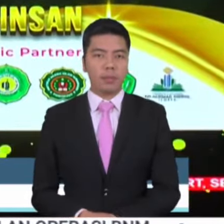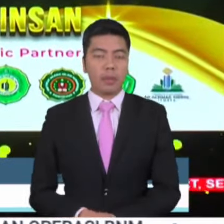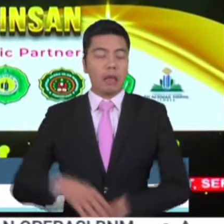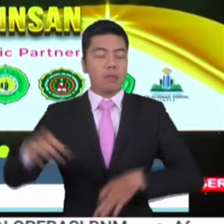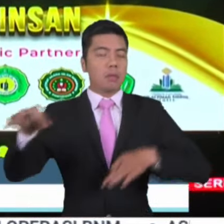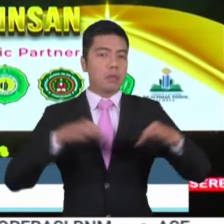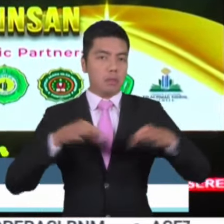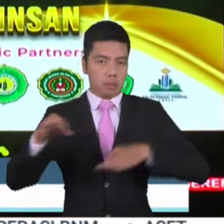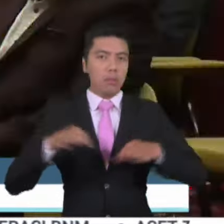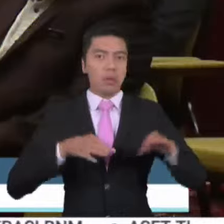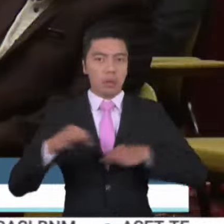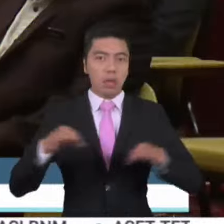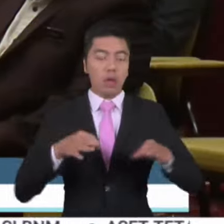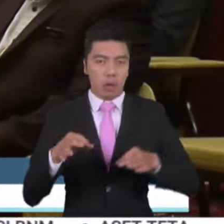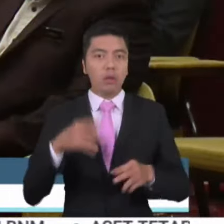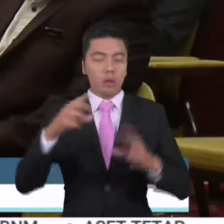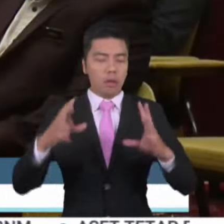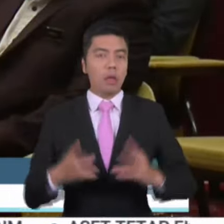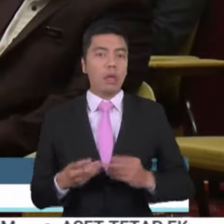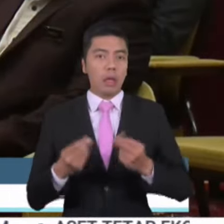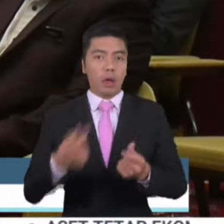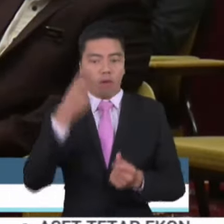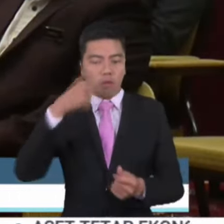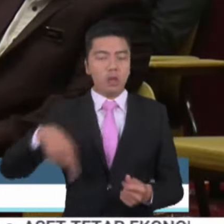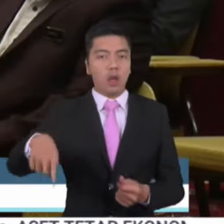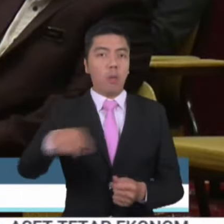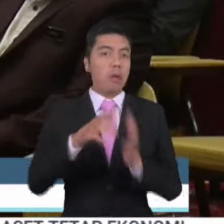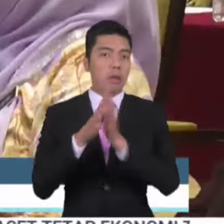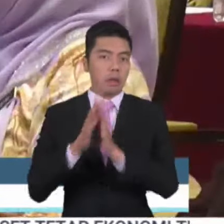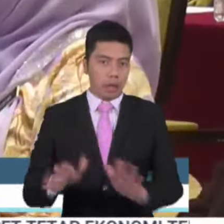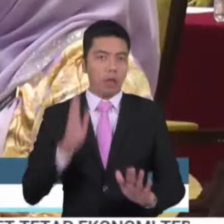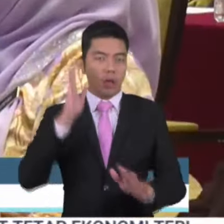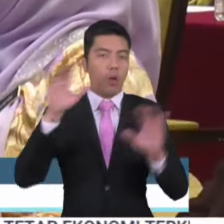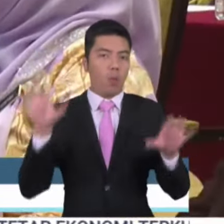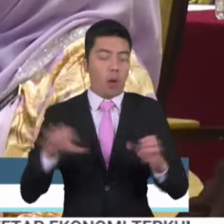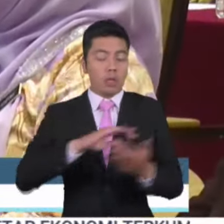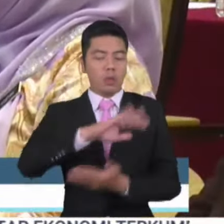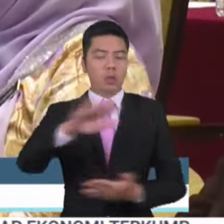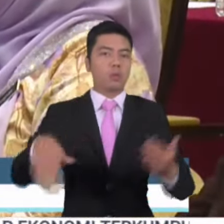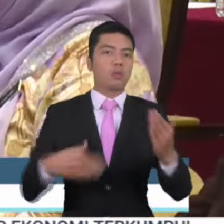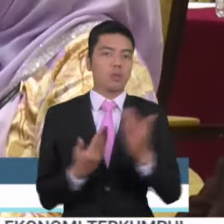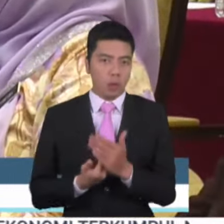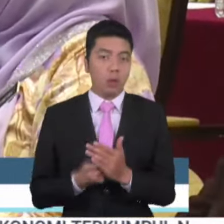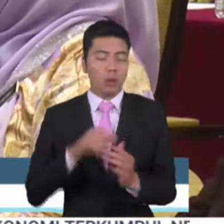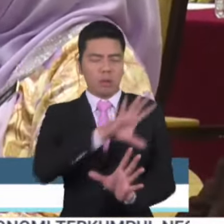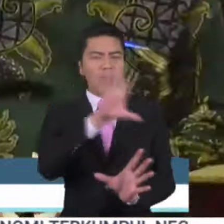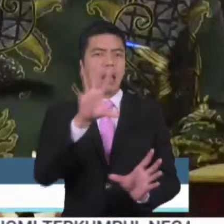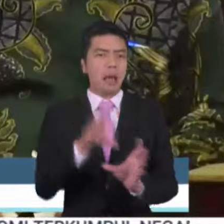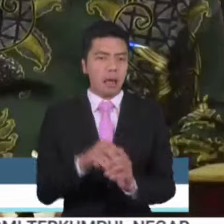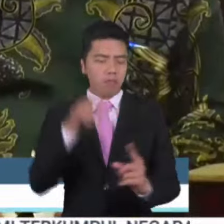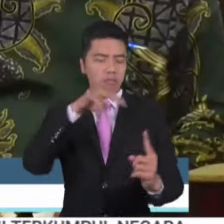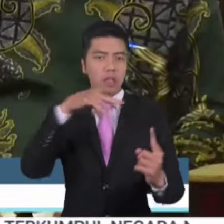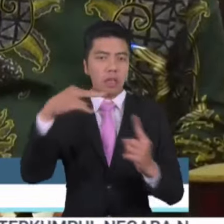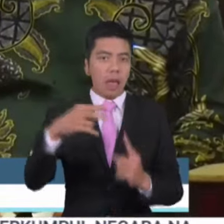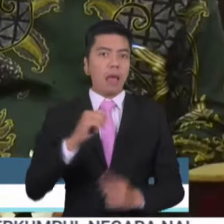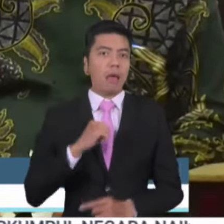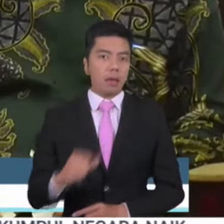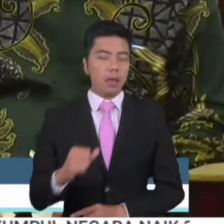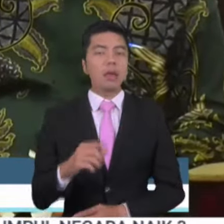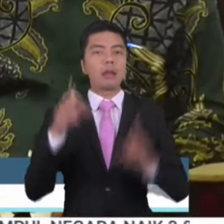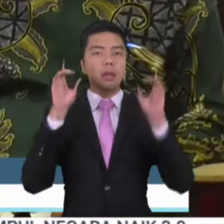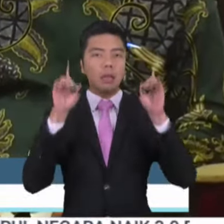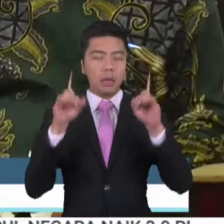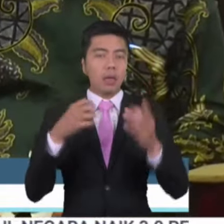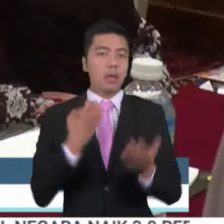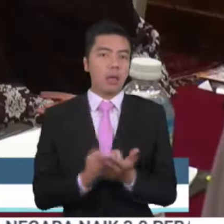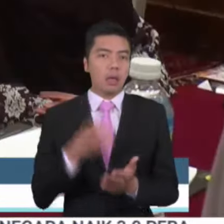Jelas beliau, usaha pemulihan terhadap semua mangsa yang diselamatkan akan dilakukan secara menyeluruh. Ini termasuk aspek akidah,